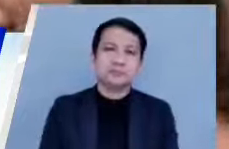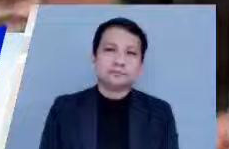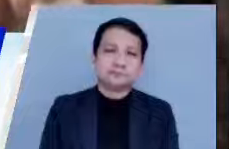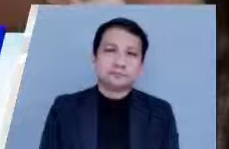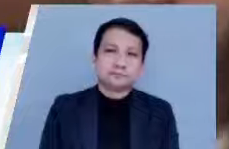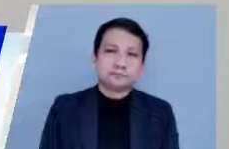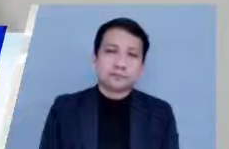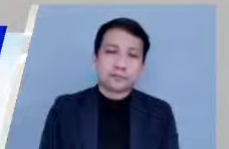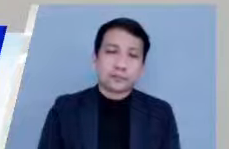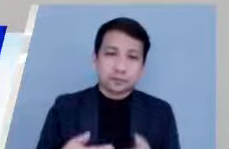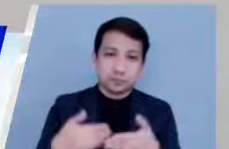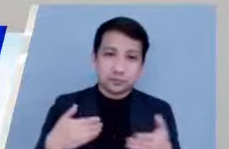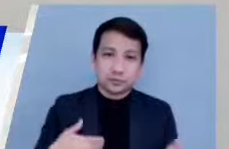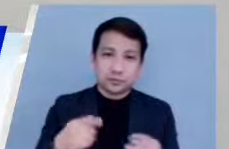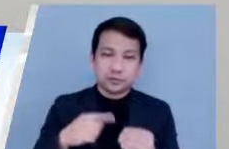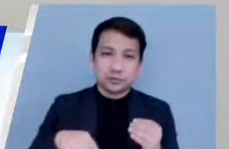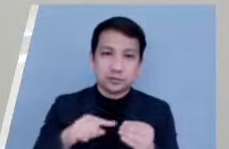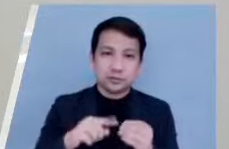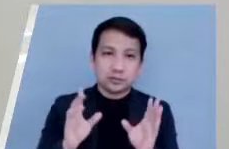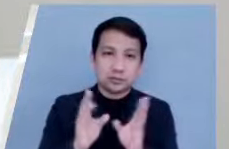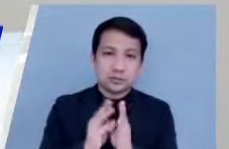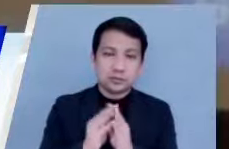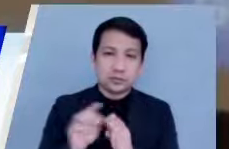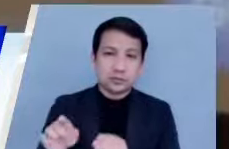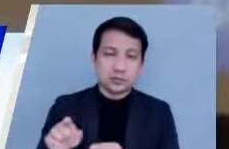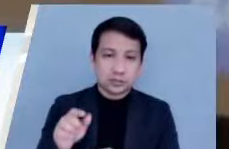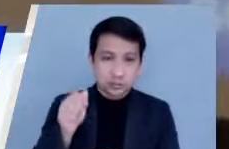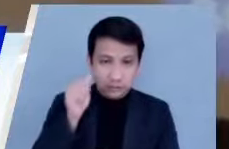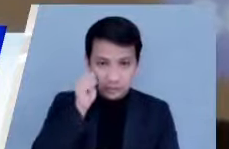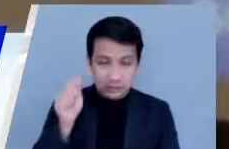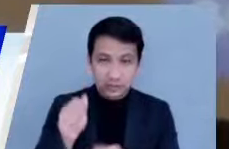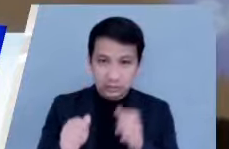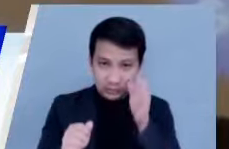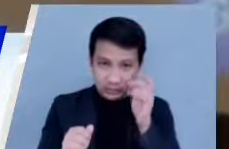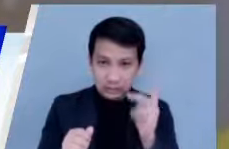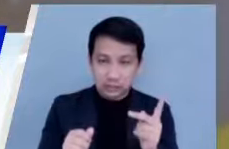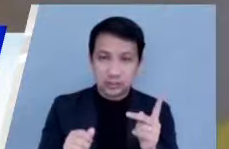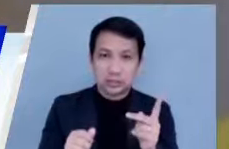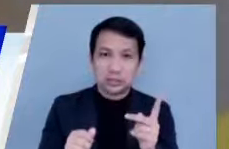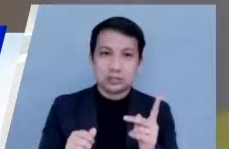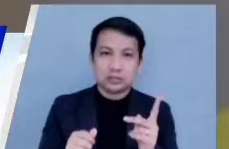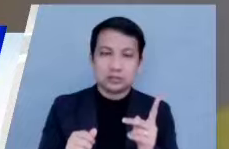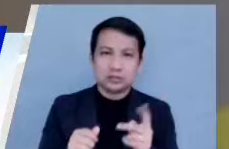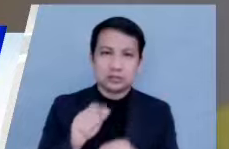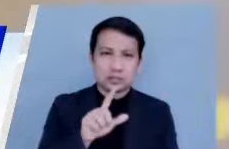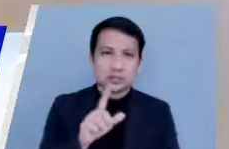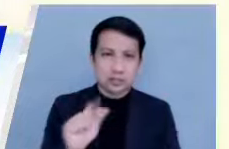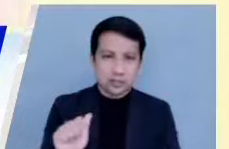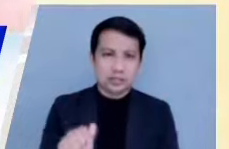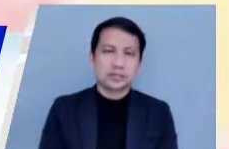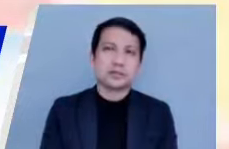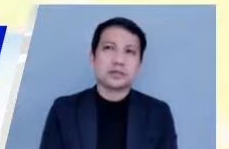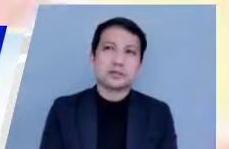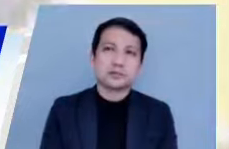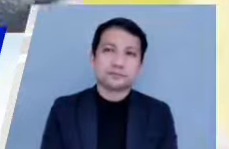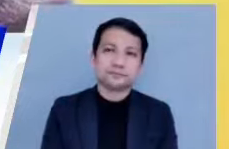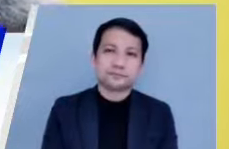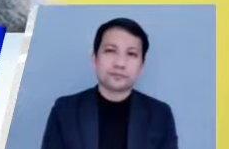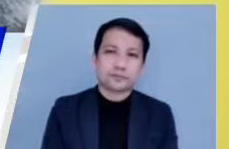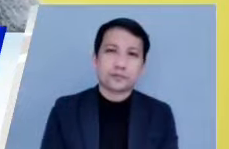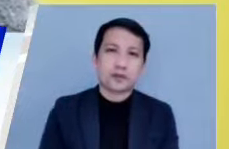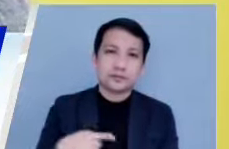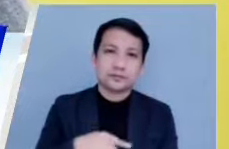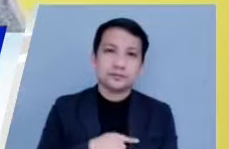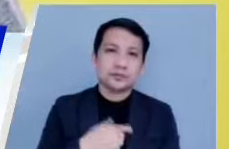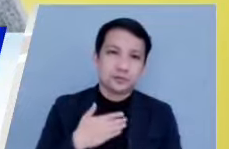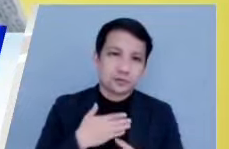Bago yan, nagkaroon din ng meet and greet sina Alden and Kath sa Carson City sa Los Angeles, California. We're just very happy and we're